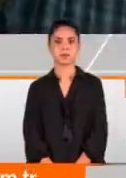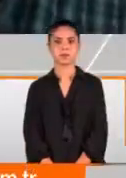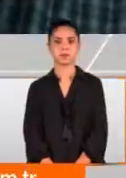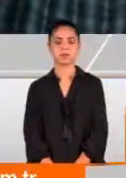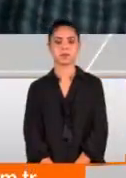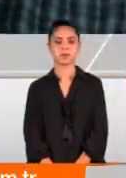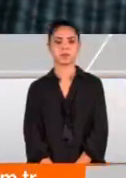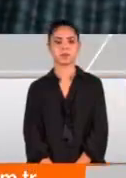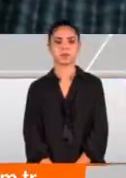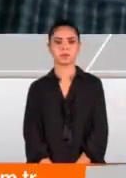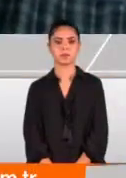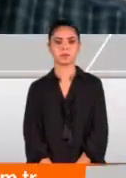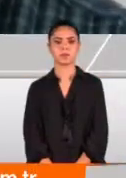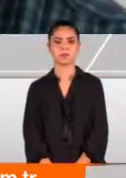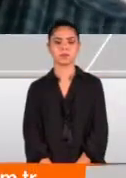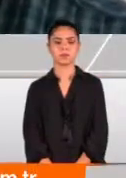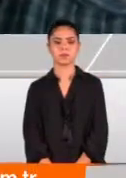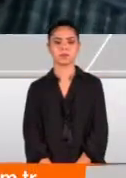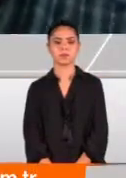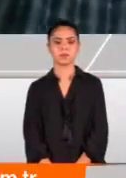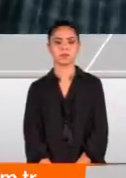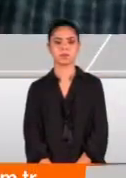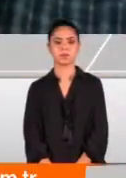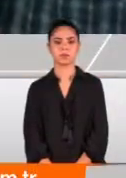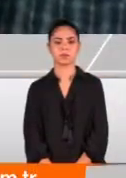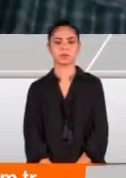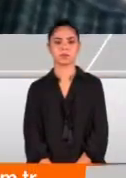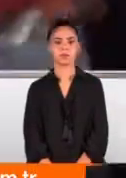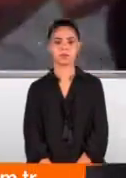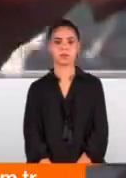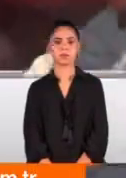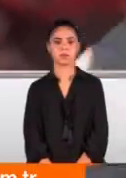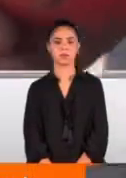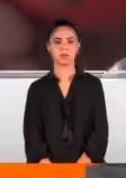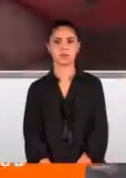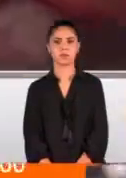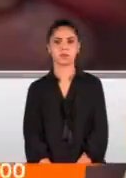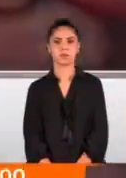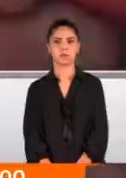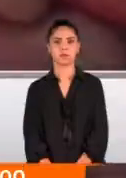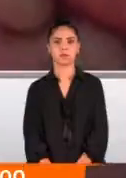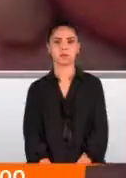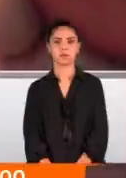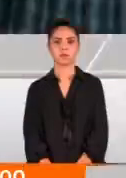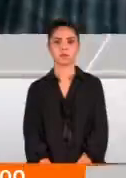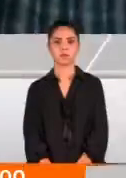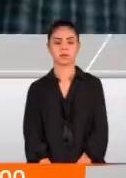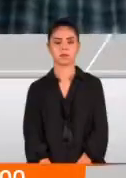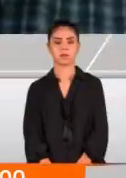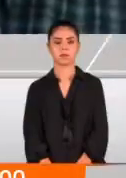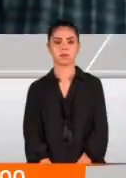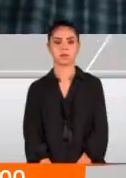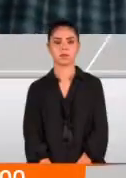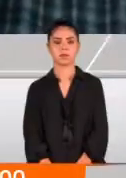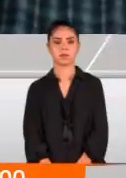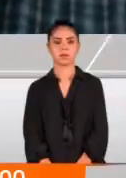Adli tıp raporunda kızımın zehirlenmesi, nardaki kimyasal ilaçtan olduğu kesinleşti. Çatlamaması için ilaç